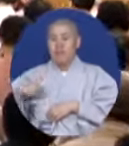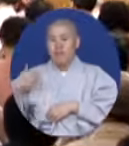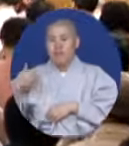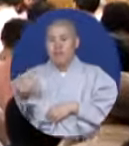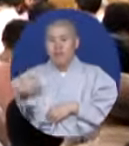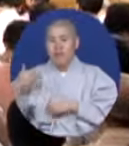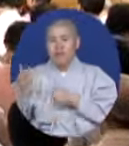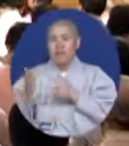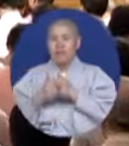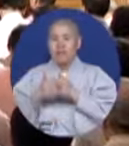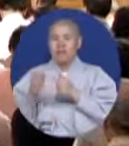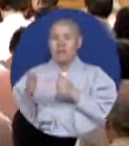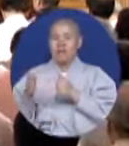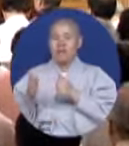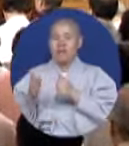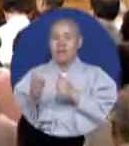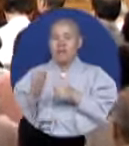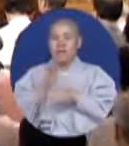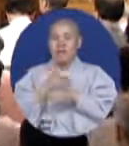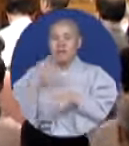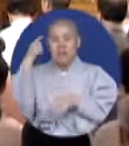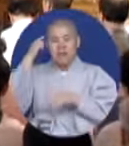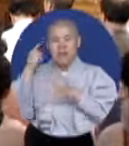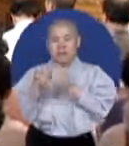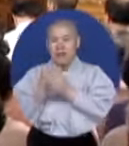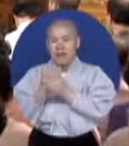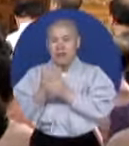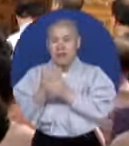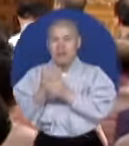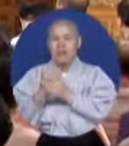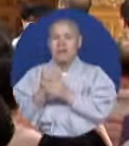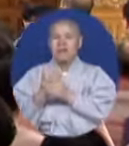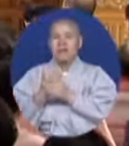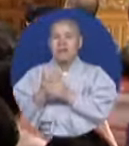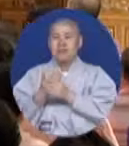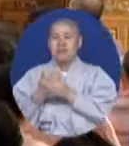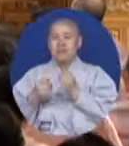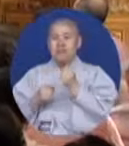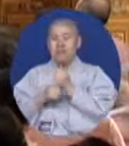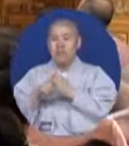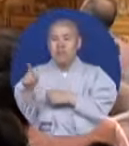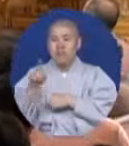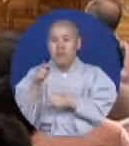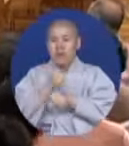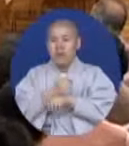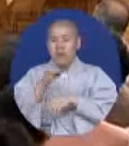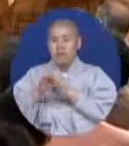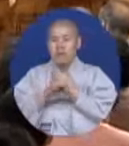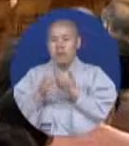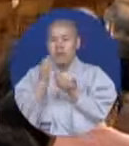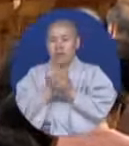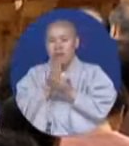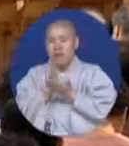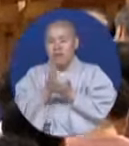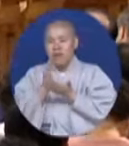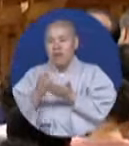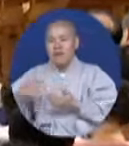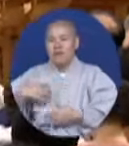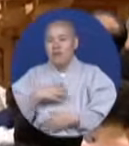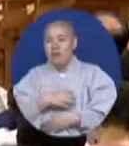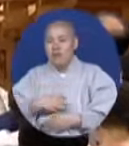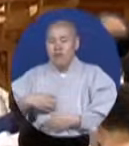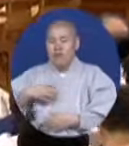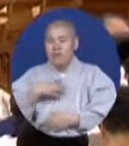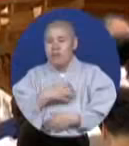모르니까 망념을 일으키는데 그 망념이 뭐냐면 여러 가지 걱정,